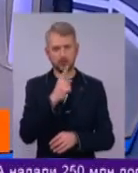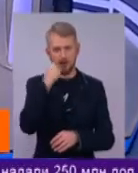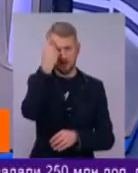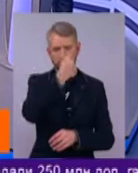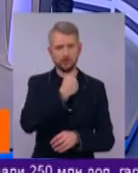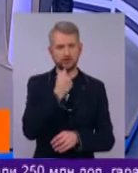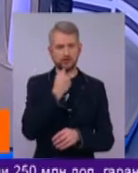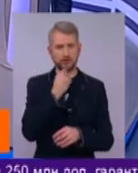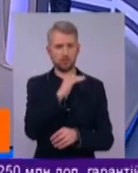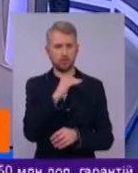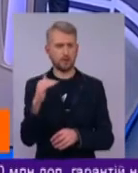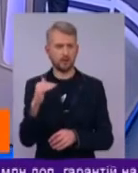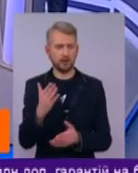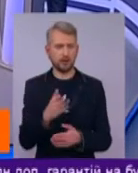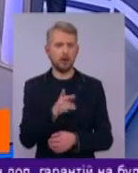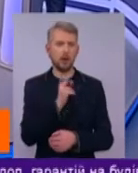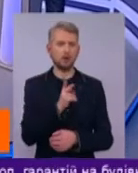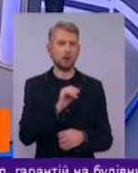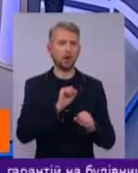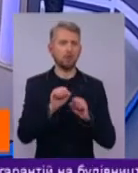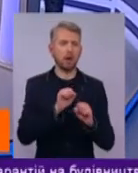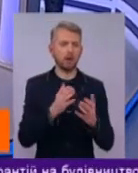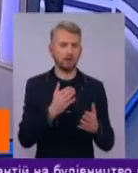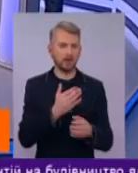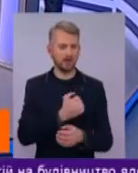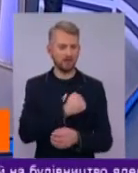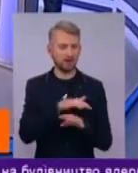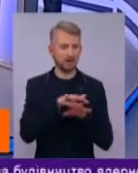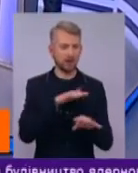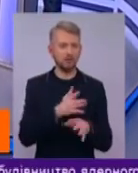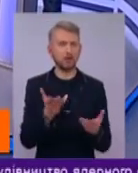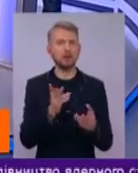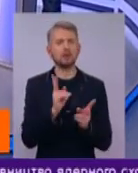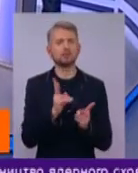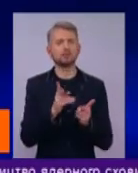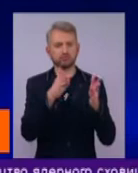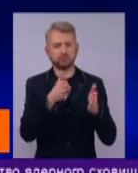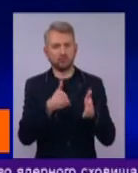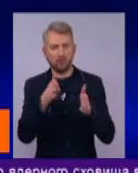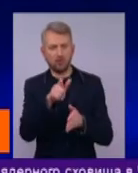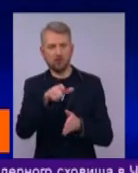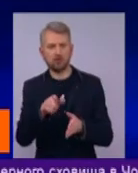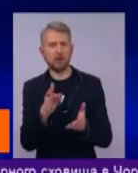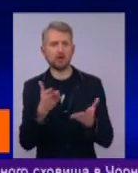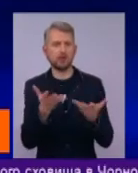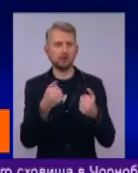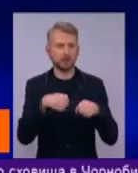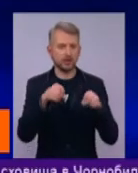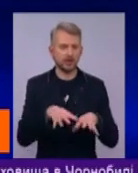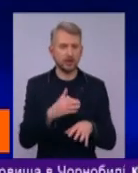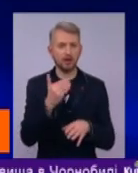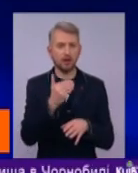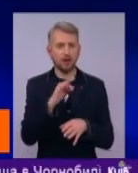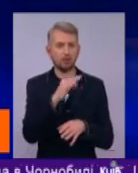личностном уровне, то есть кто командовал войсками, какие личности, какие они принимали решения, их биографии и